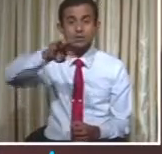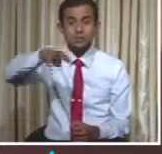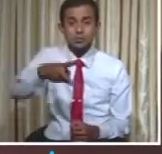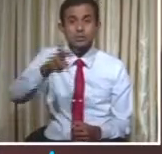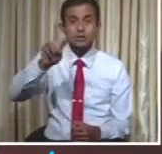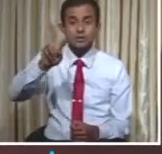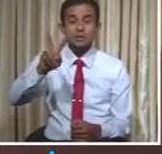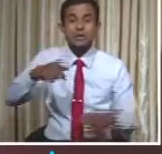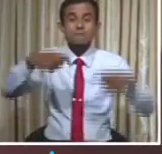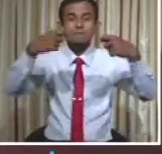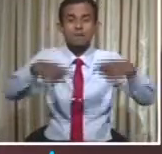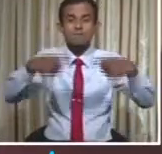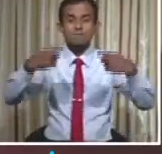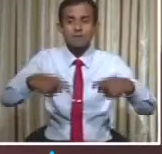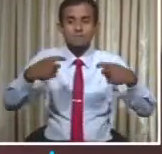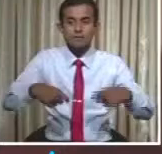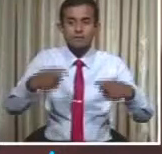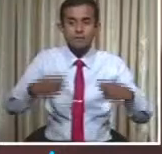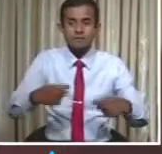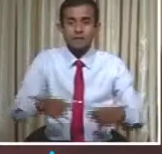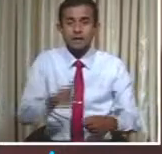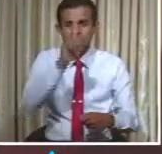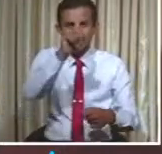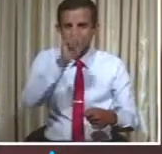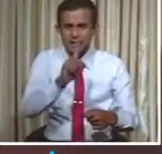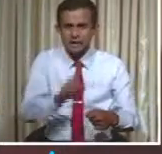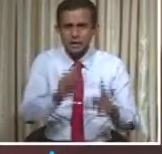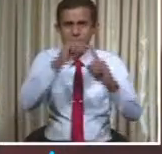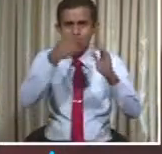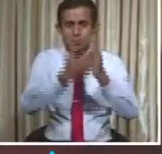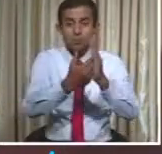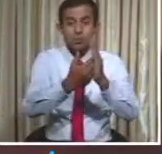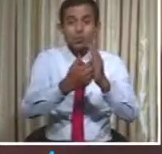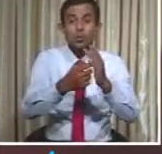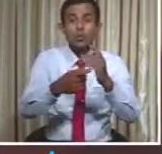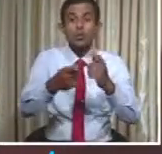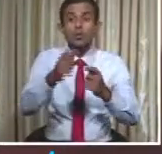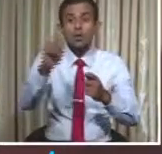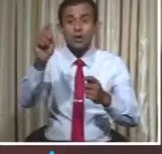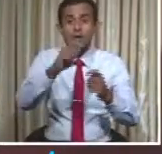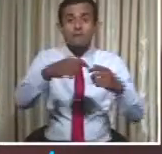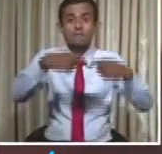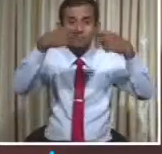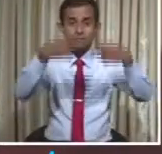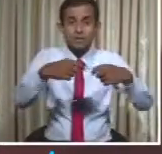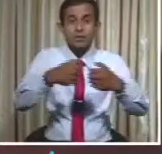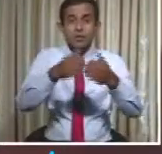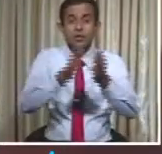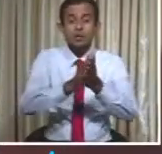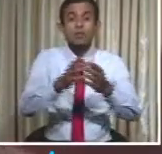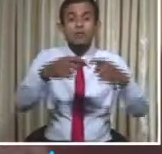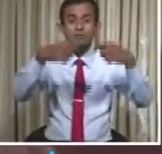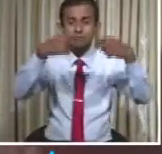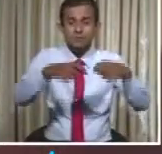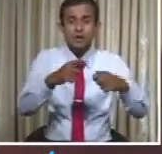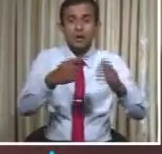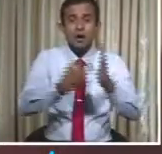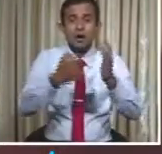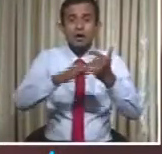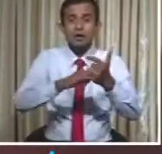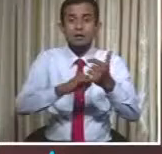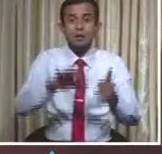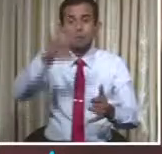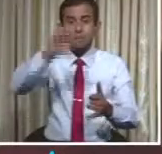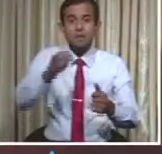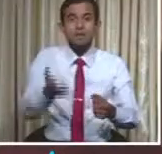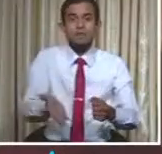දරන වැශීෂයන්ගෙන් එක් එක් වැඩසටහනේ සියලු පුනරාවර්තන වියදම් හා මූලධන වියදම් රුපියල් 5000කින් වැඩි